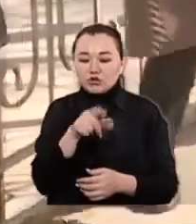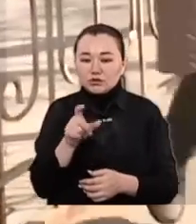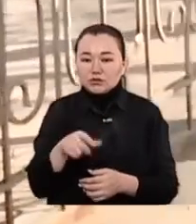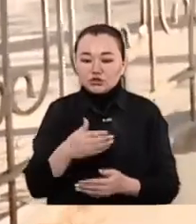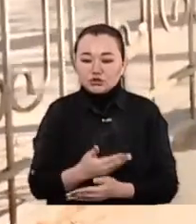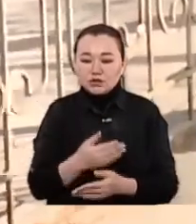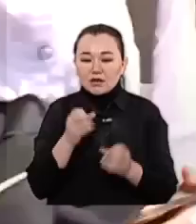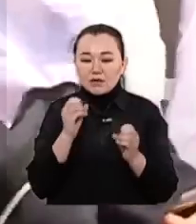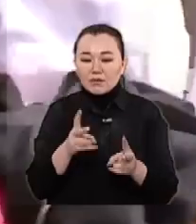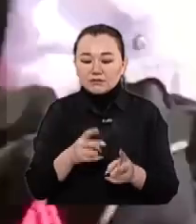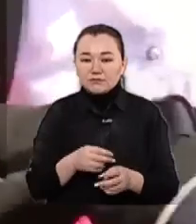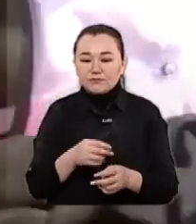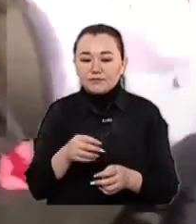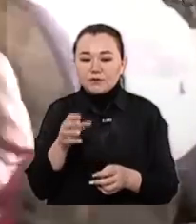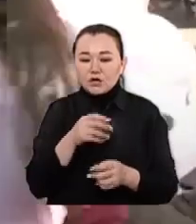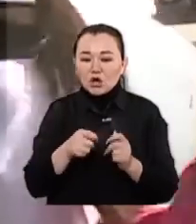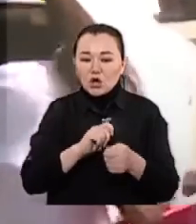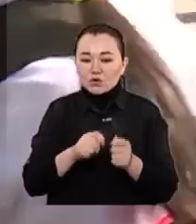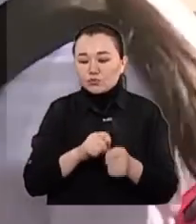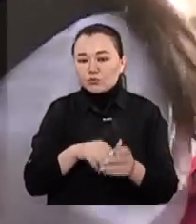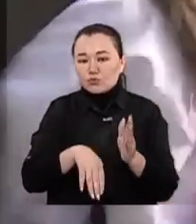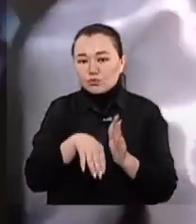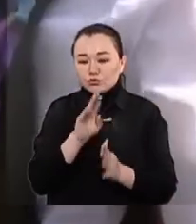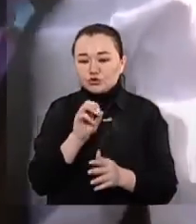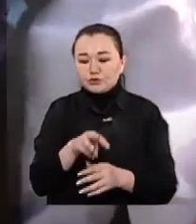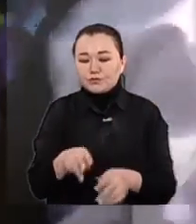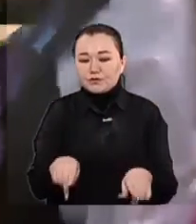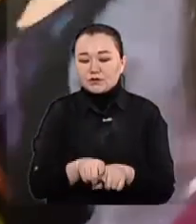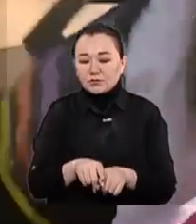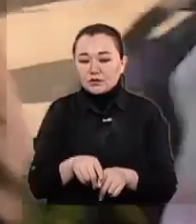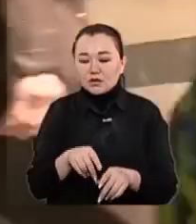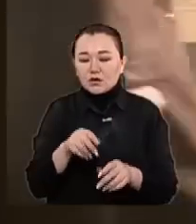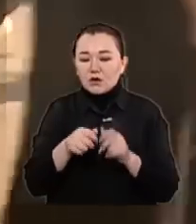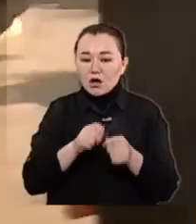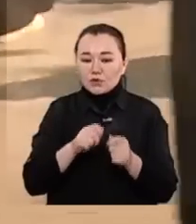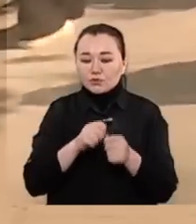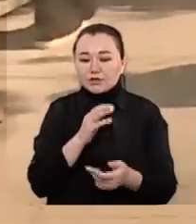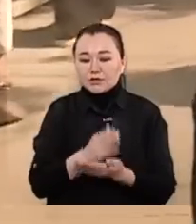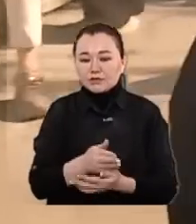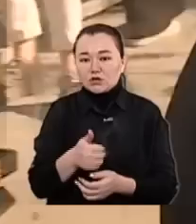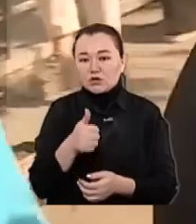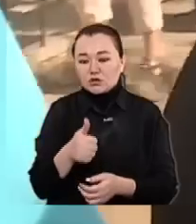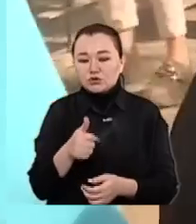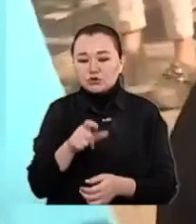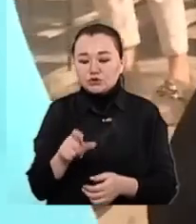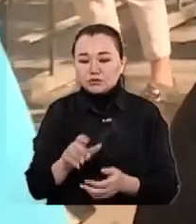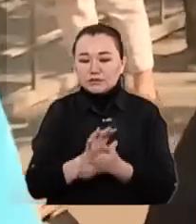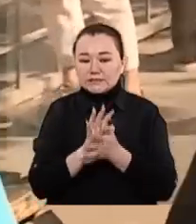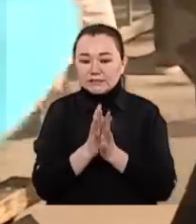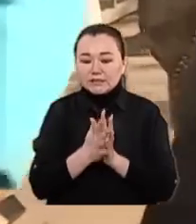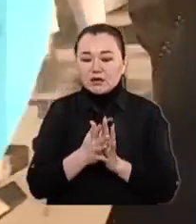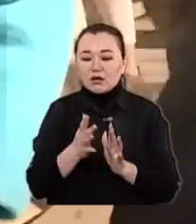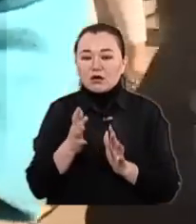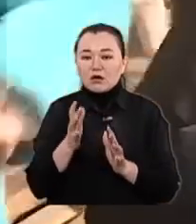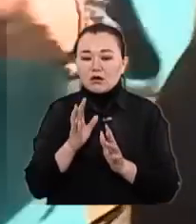адамдардың өміріне қауіп туғызады. Кондуктормен лучше, чем так. Кондуктор бары жақсы да, адамдар қысылып атыр,